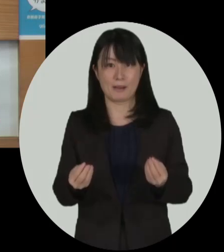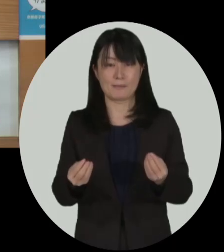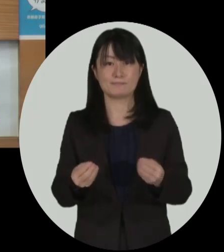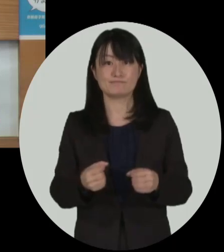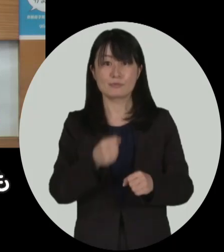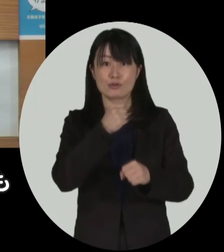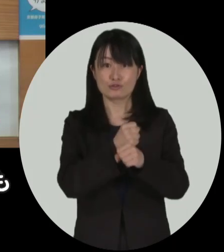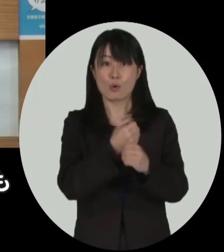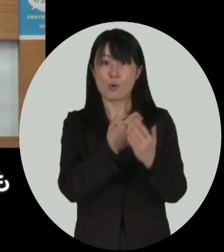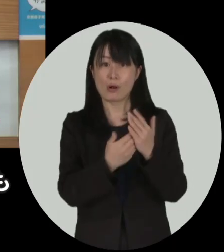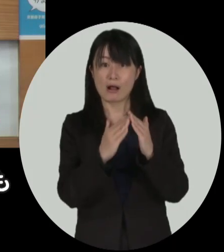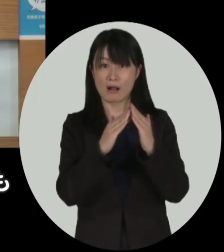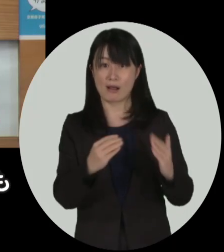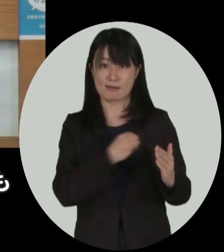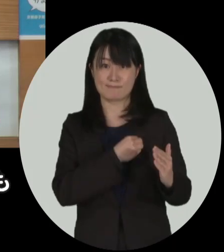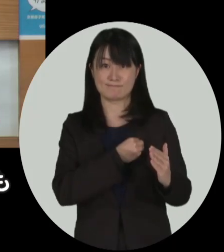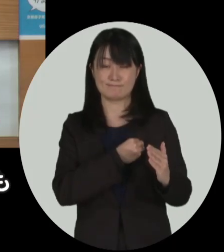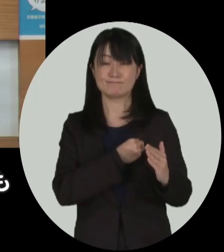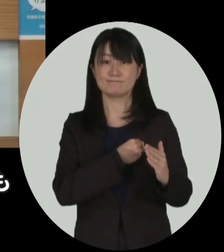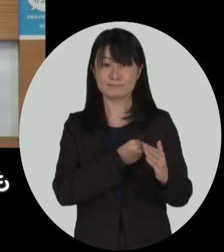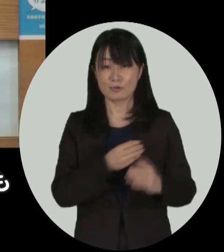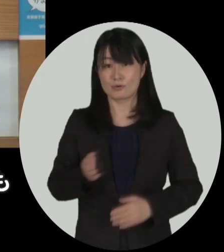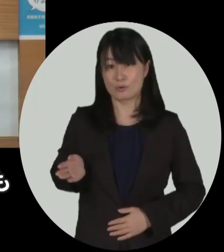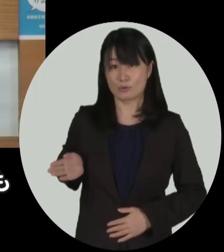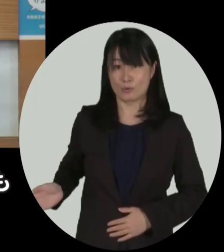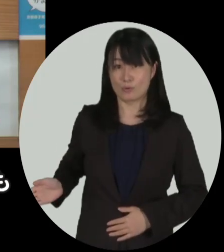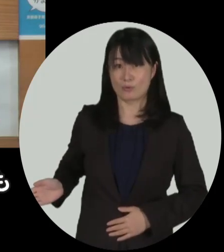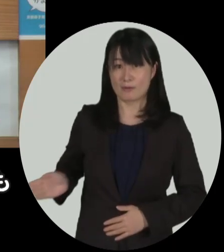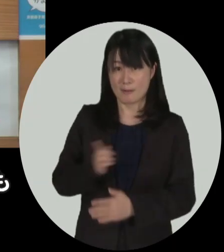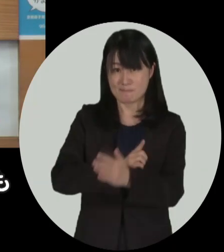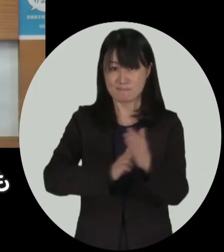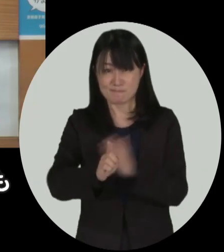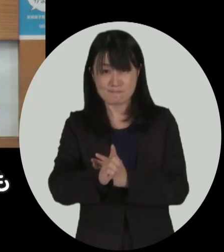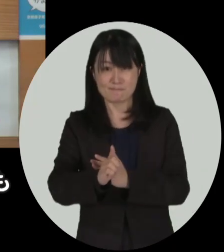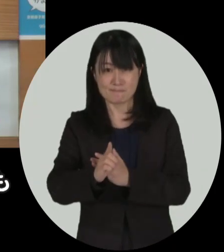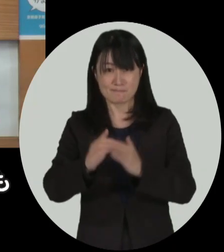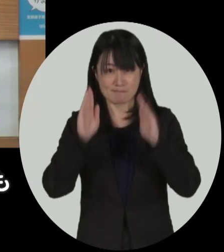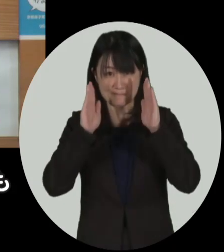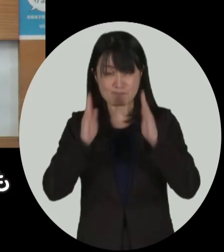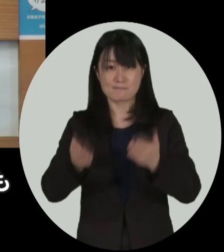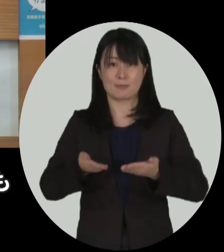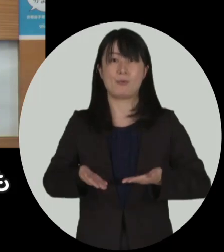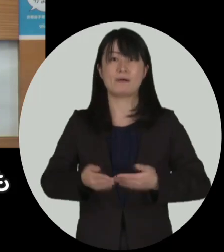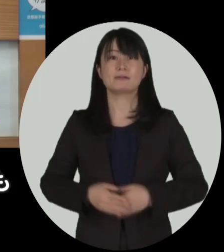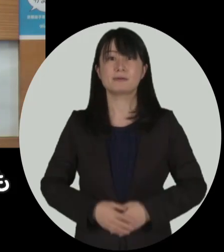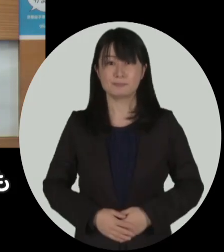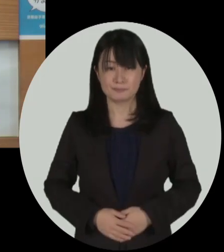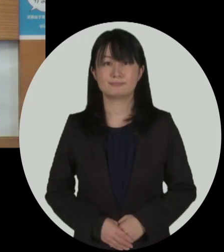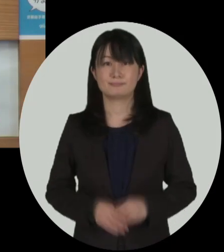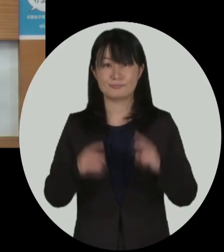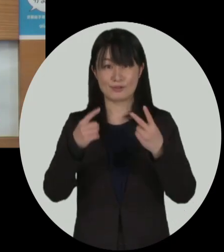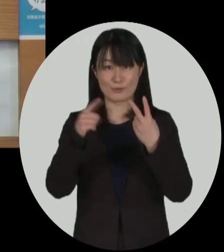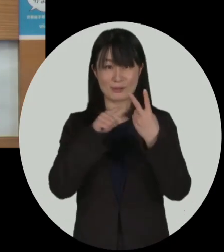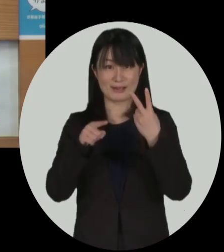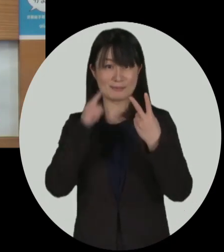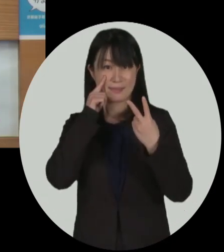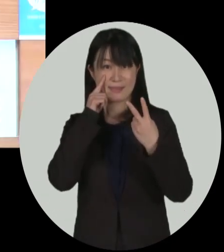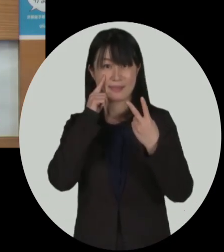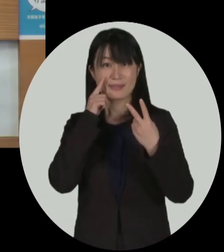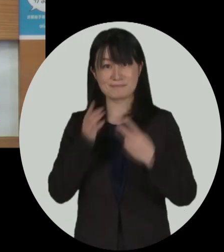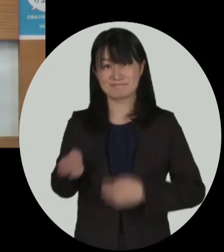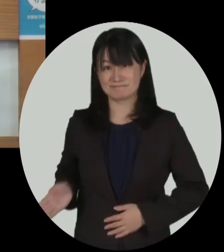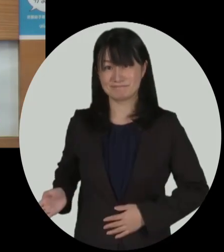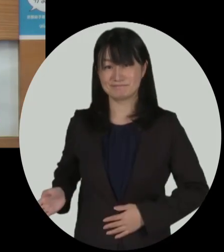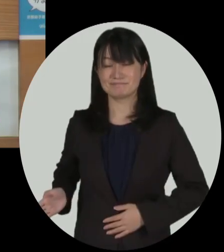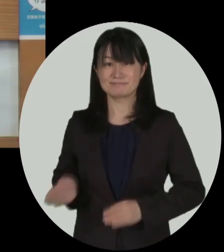に創画会会員として京都画壇の振興にも大きく貢献をいただきました。2人目は映画監督